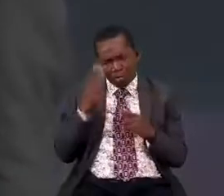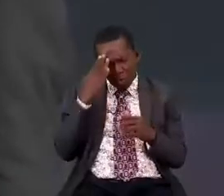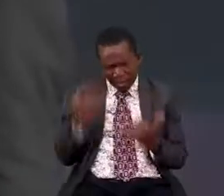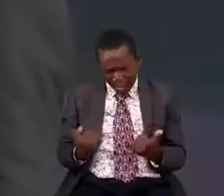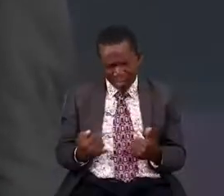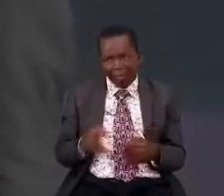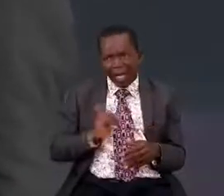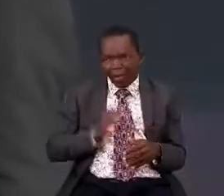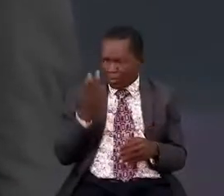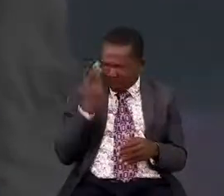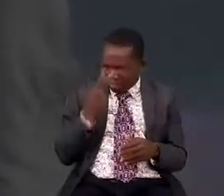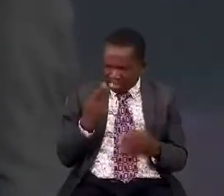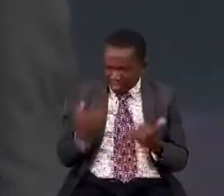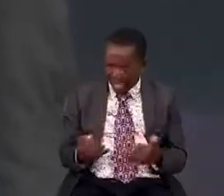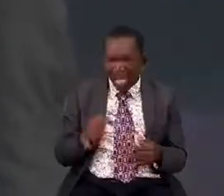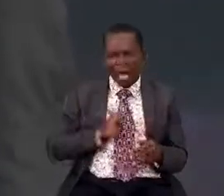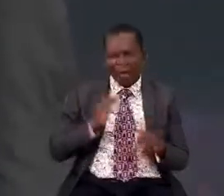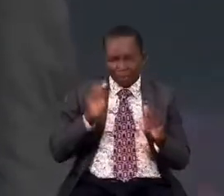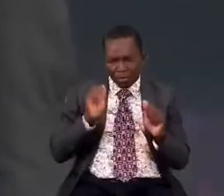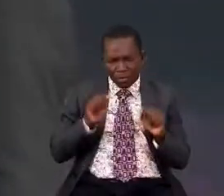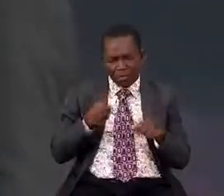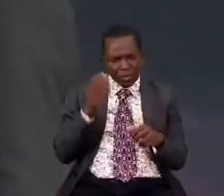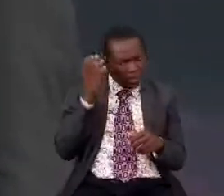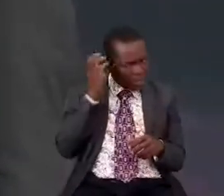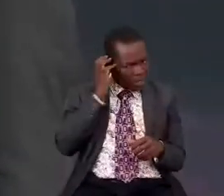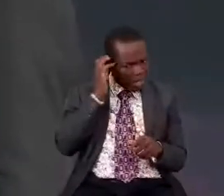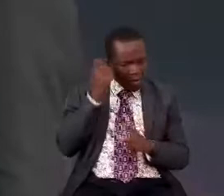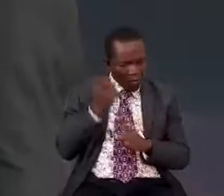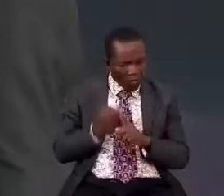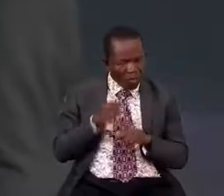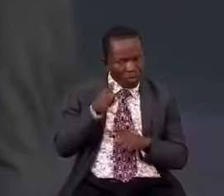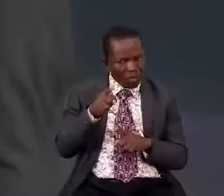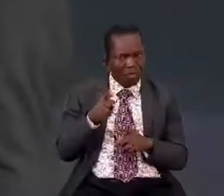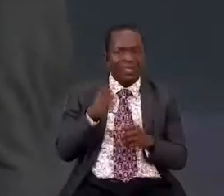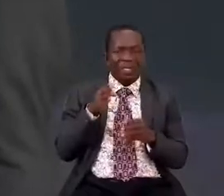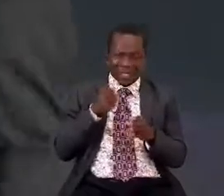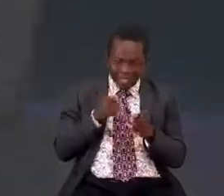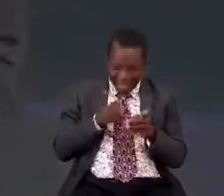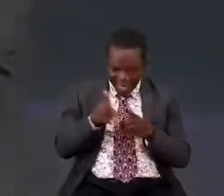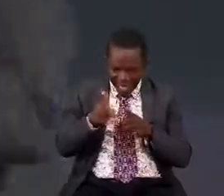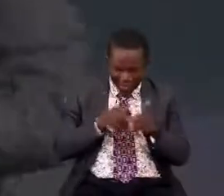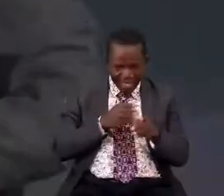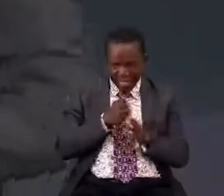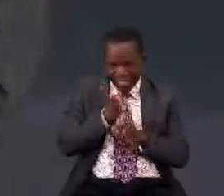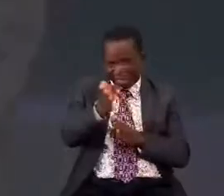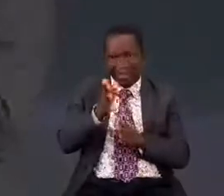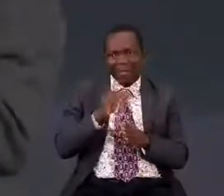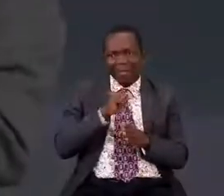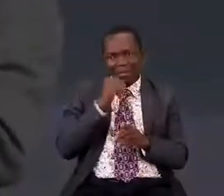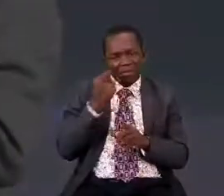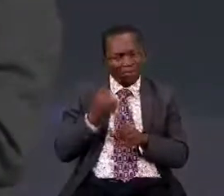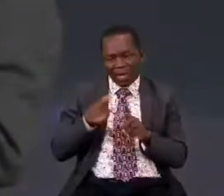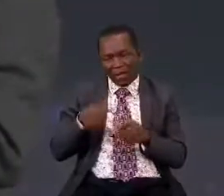directement. Qui va me parler là-bas, dans la ville? Ces gens-là, que je persécutais là, comment est-ce qu'ils vont même me